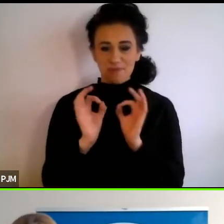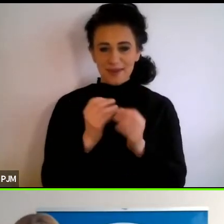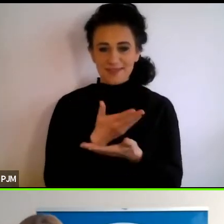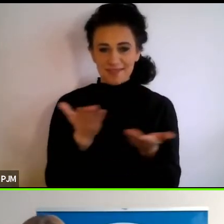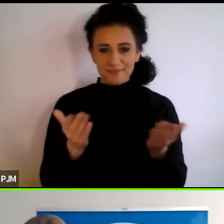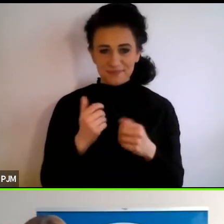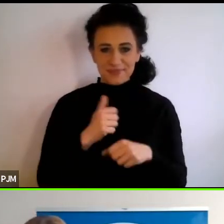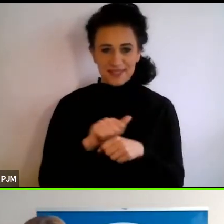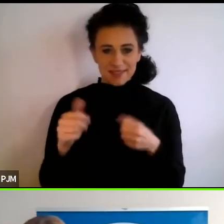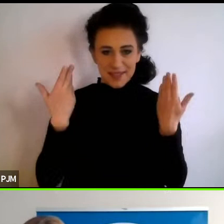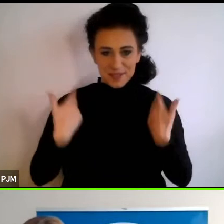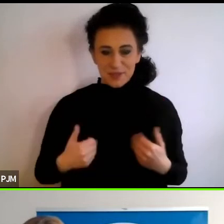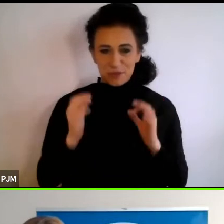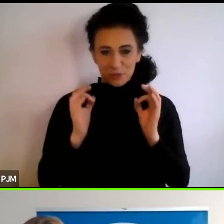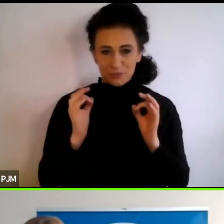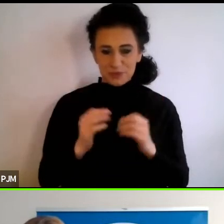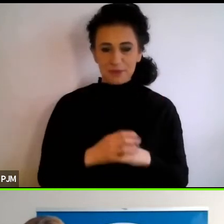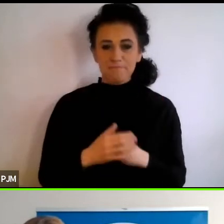tą punktualność.